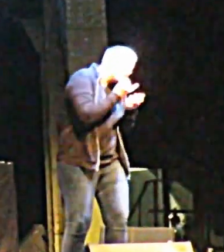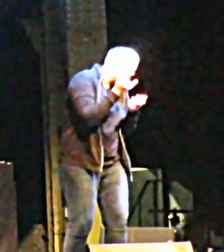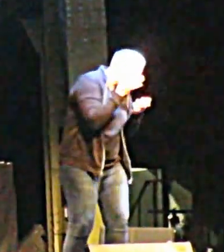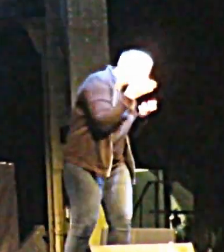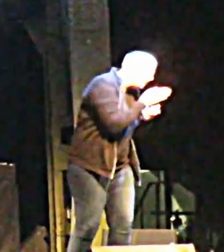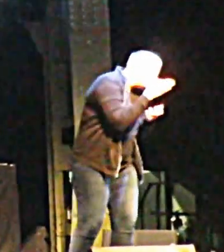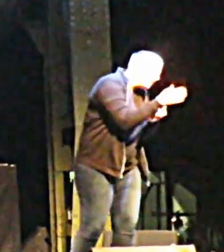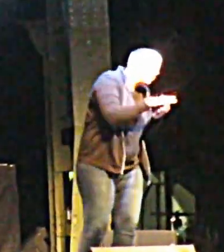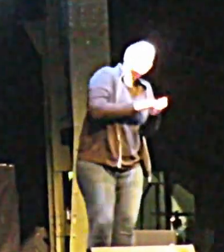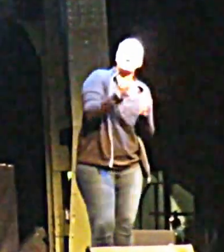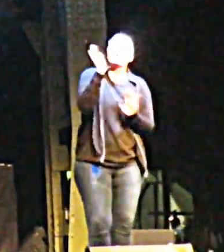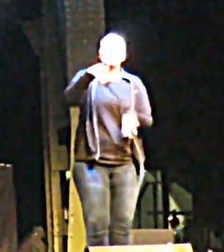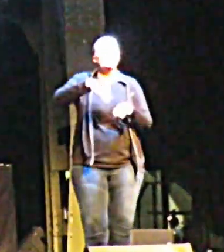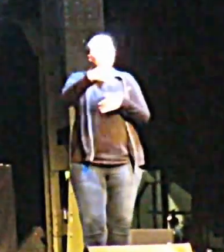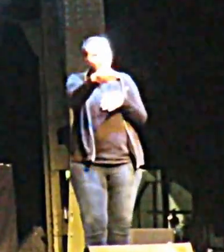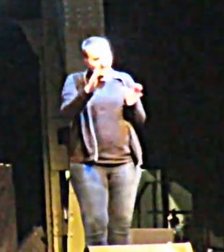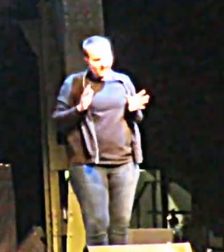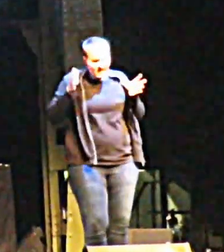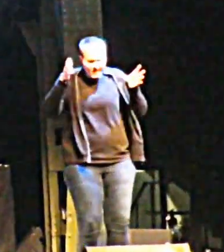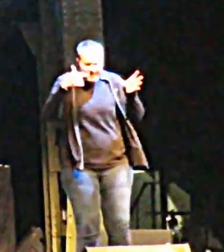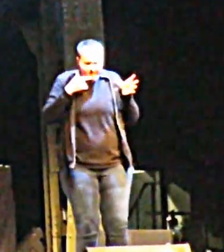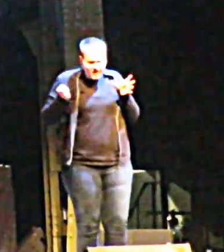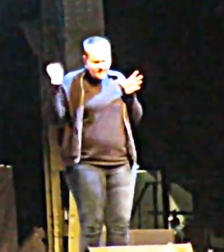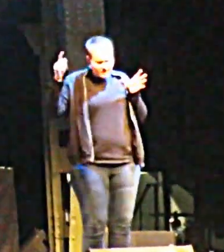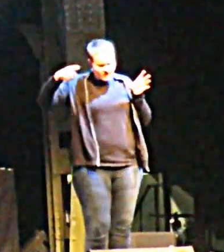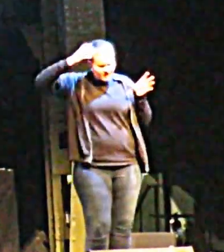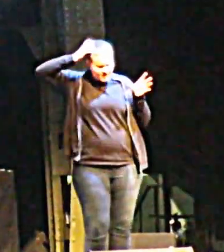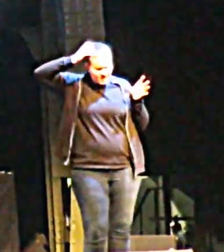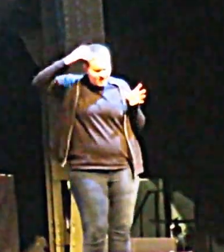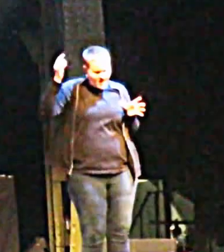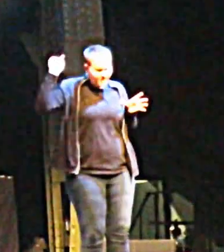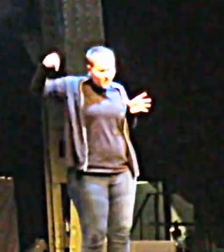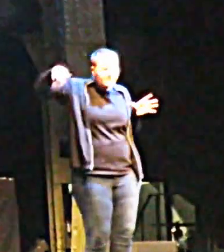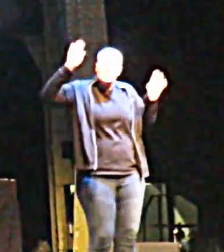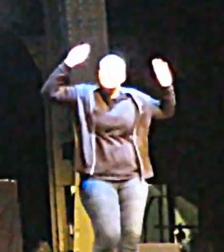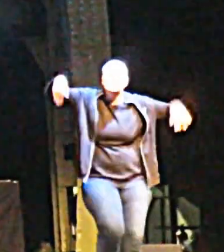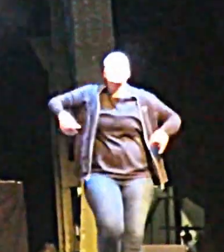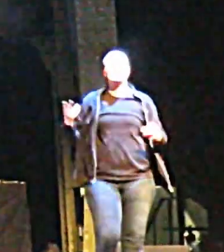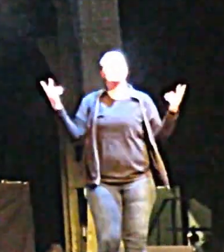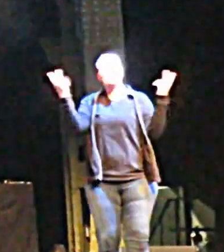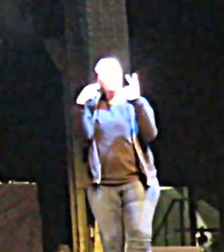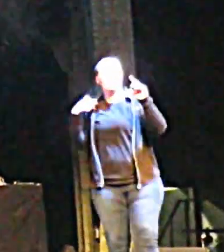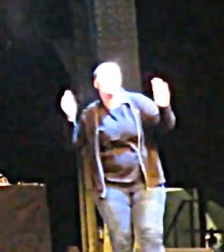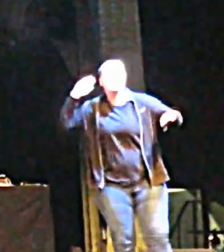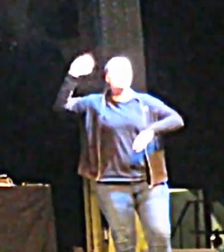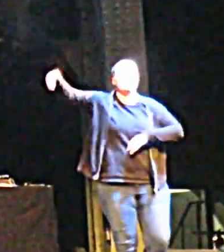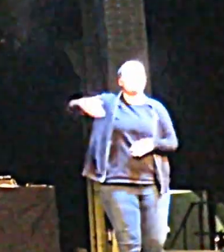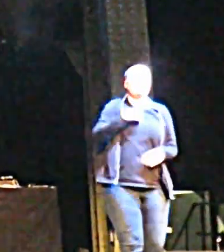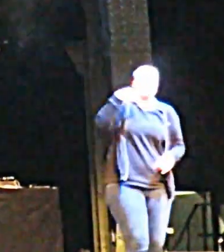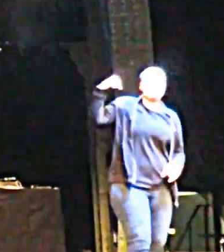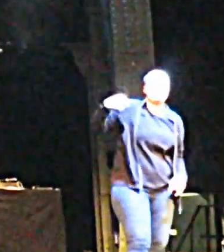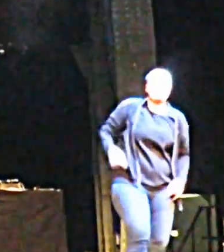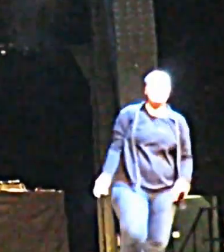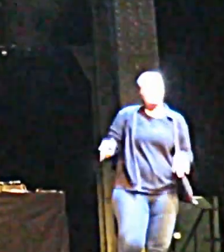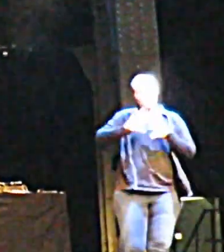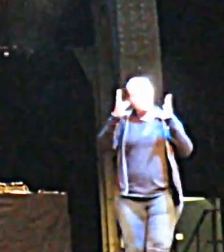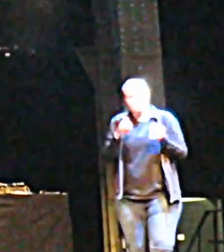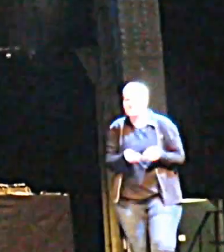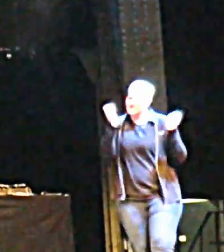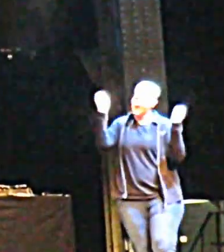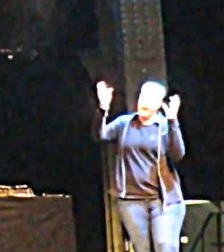per Express nach Hongkong. Überirdisch, auch in den Tunnelanlagen. Verletzt für Gas, Wasser, Kabel, versenden digitale Daten.